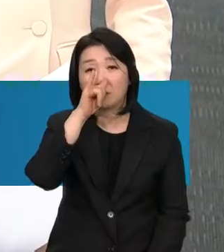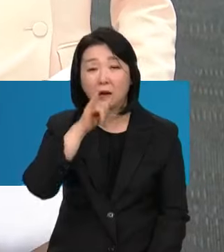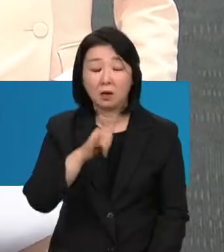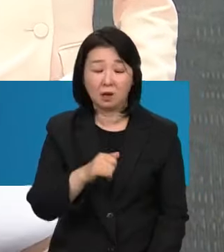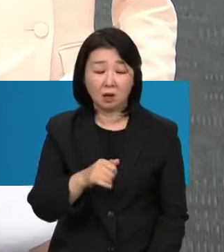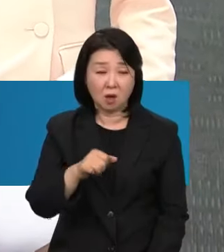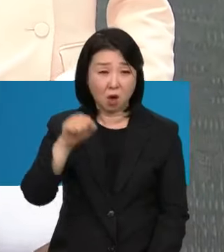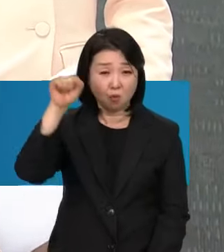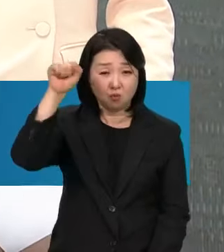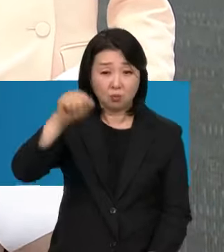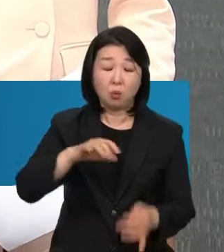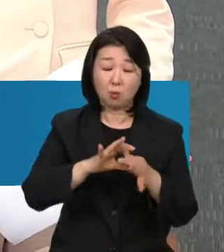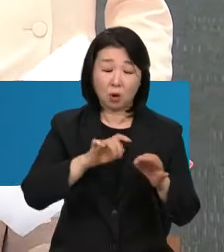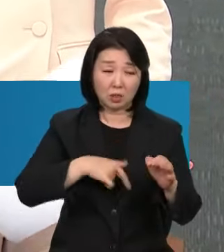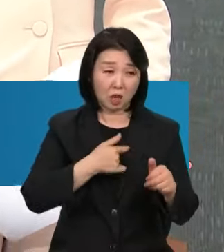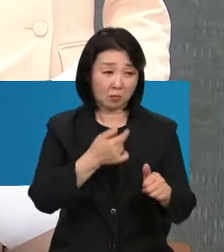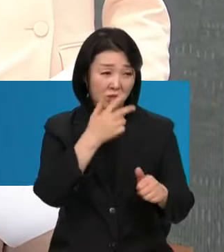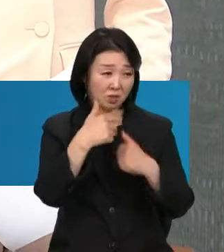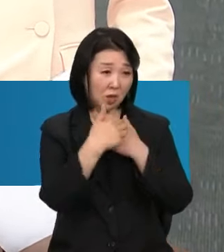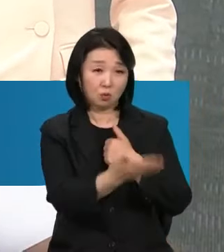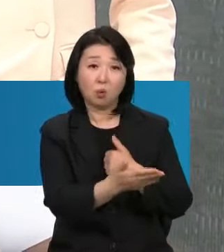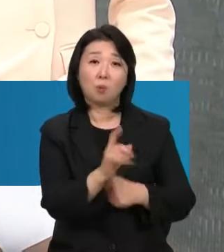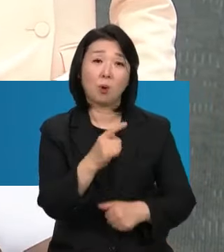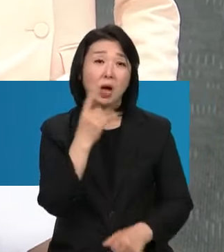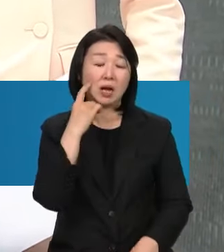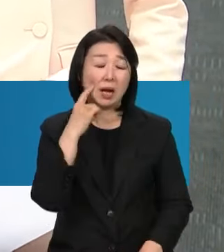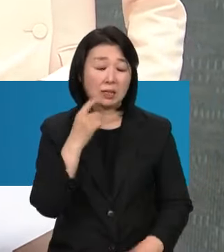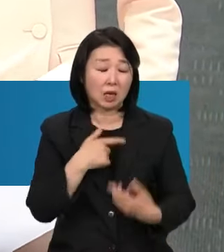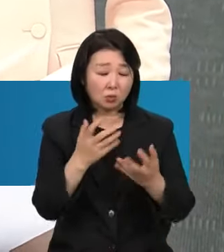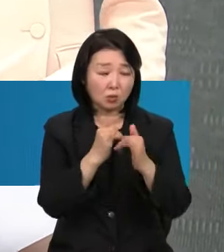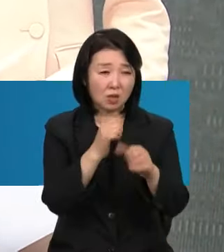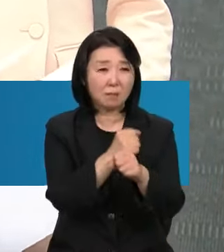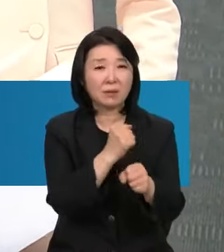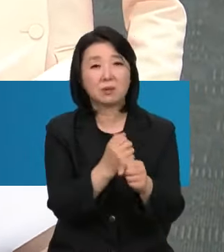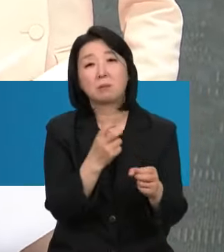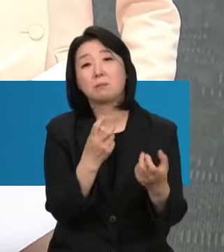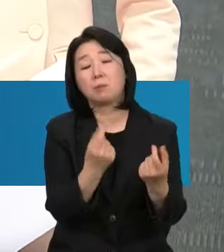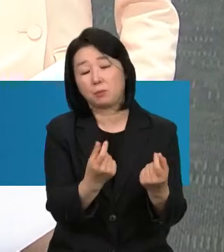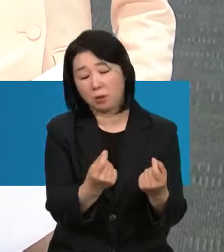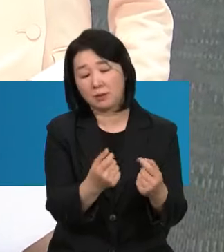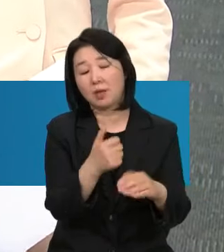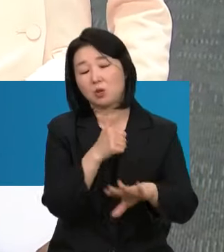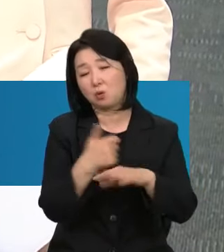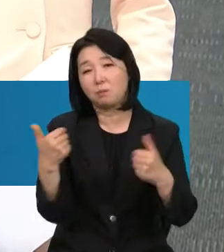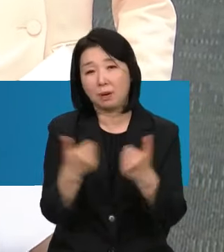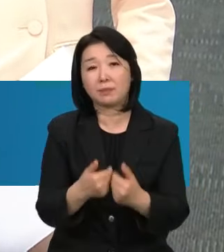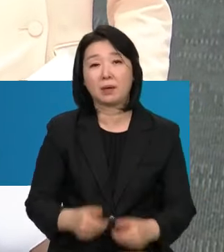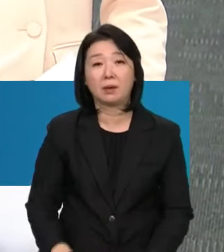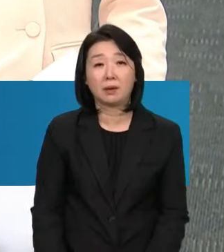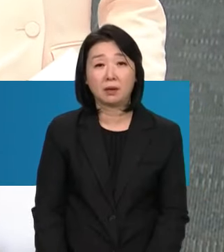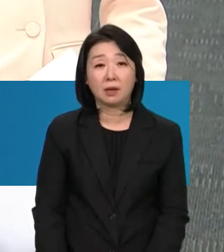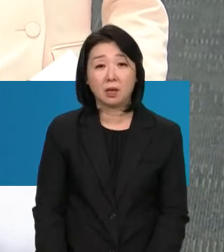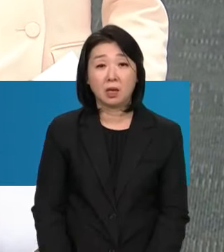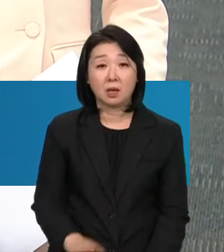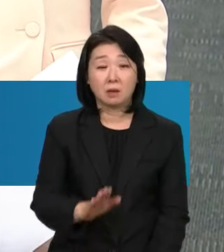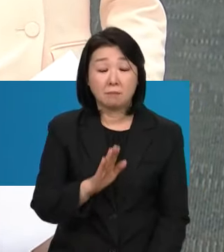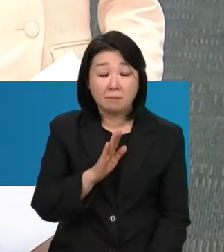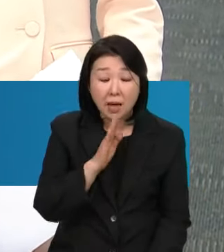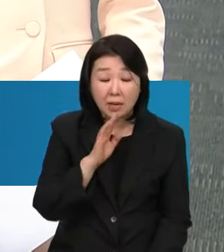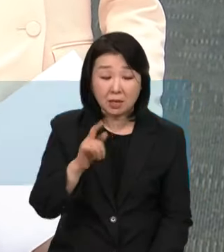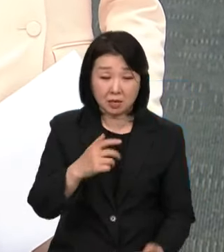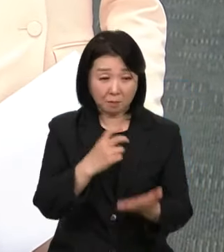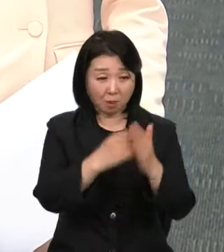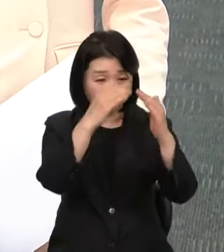운동권 인사들이 셀프 해를 주려는 법이다 가짜 유공자를 양산하는 법이라며 반대하고 있는 건데 사실인지 법안